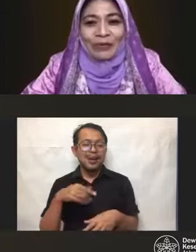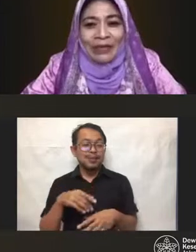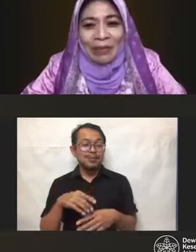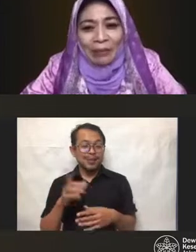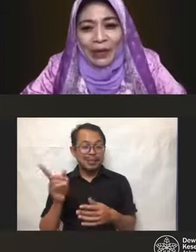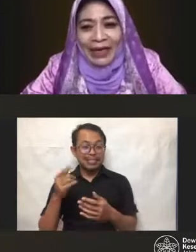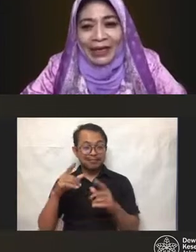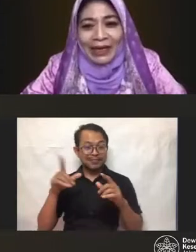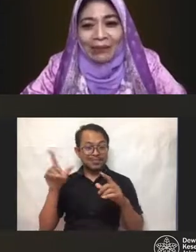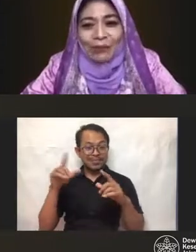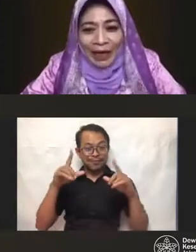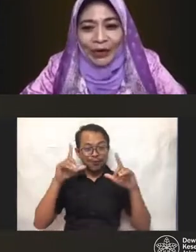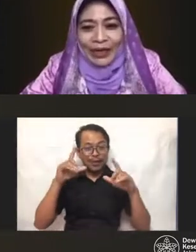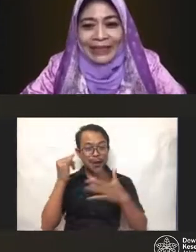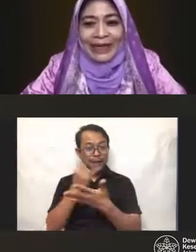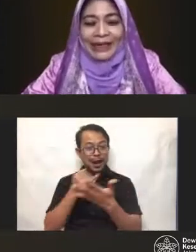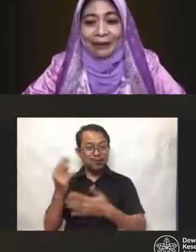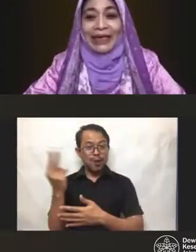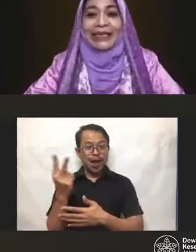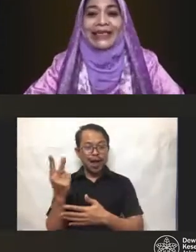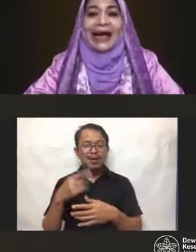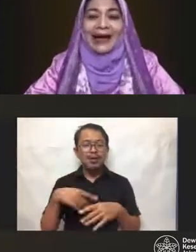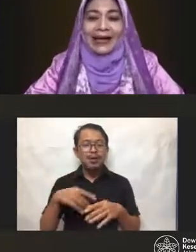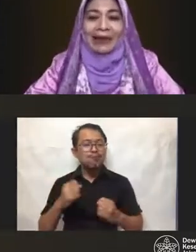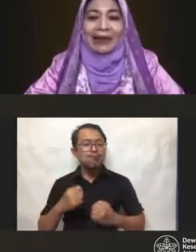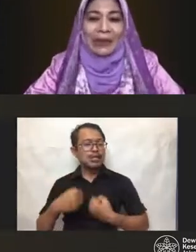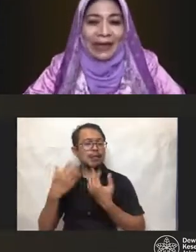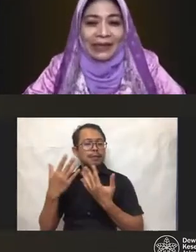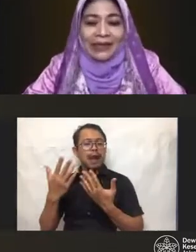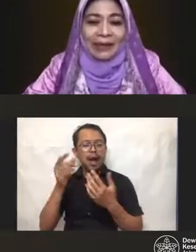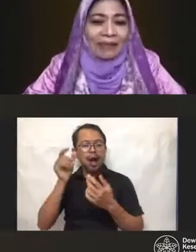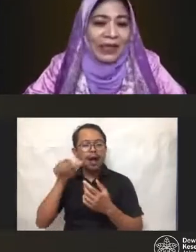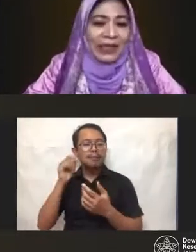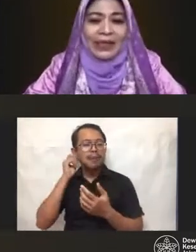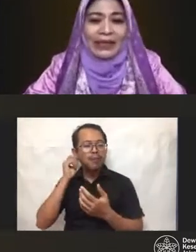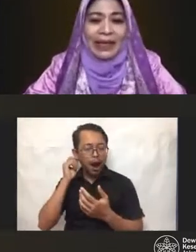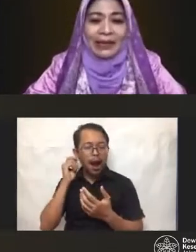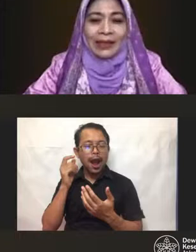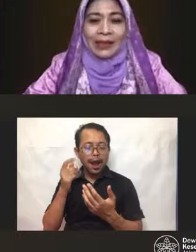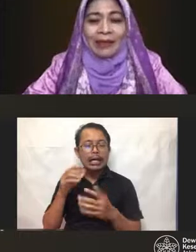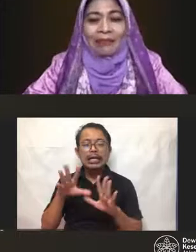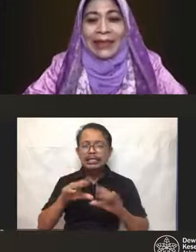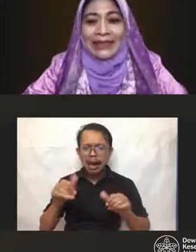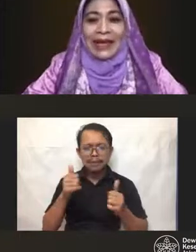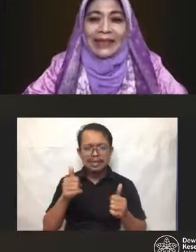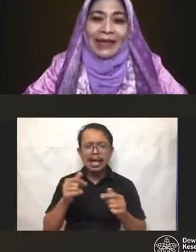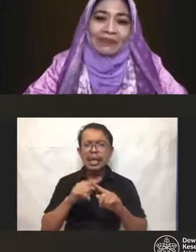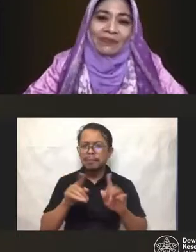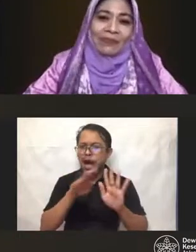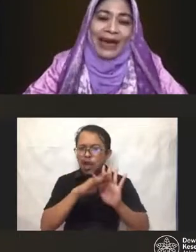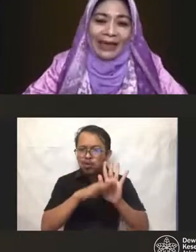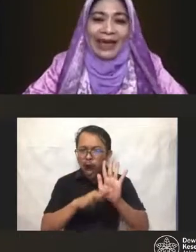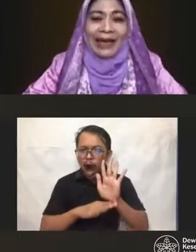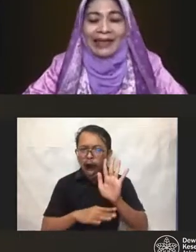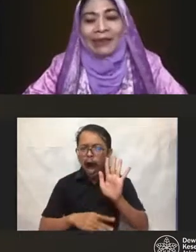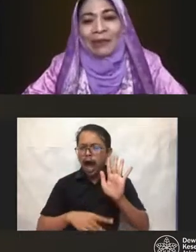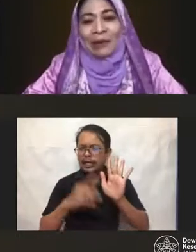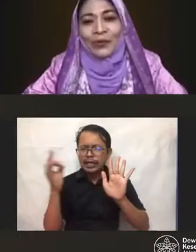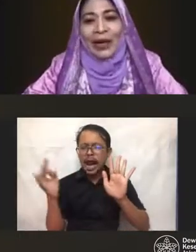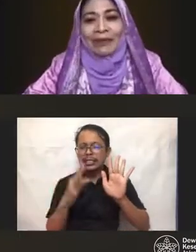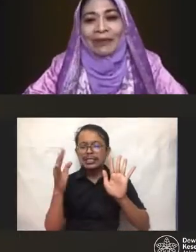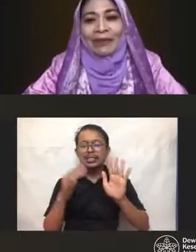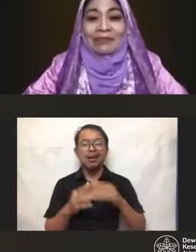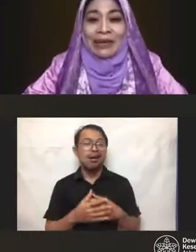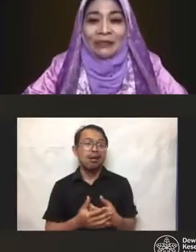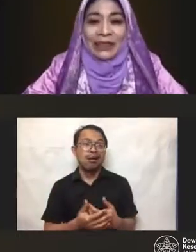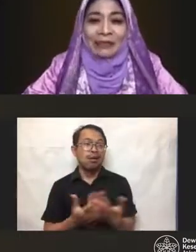kedua ini, muslimah boleh kok kerja, tapi dengan serangkaian persyaratan yang begitu ketat. Bagi saya, laki-laki dan